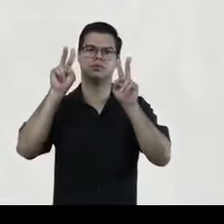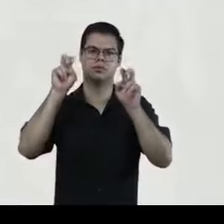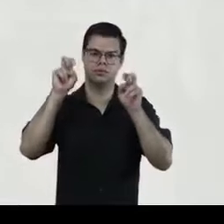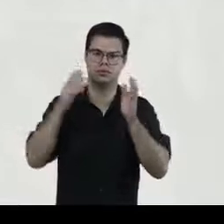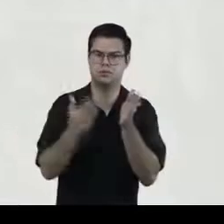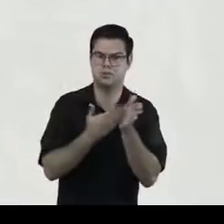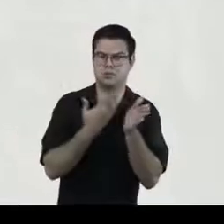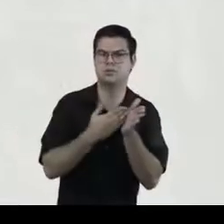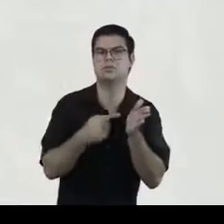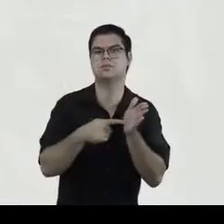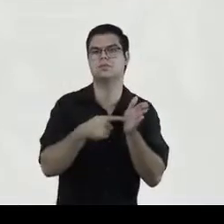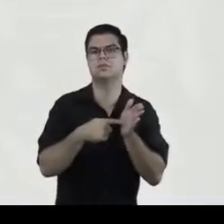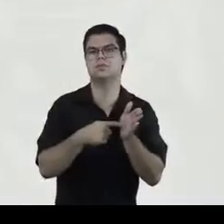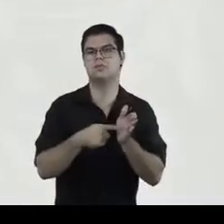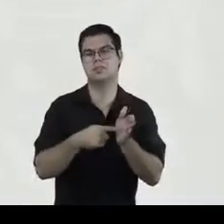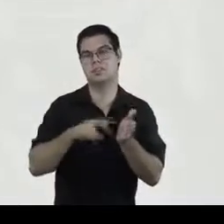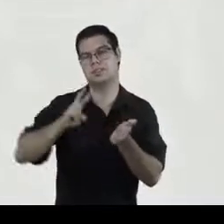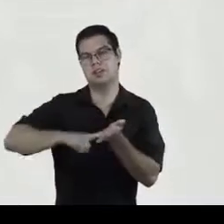Diapo suivante, pardon.